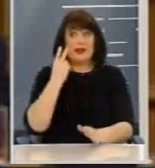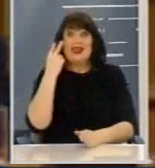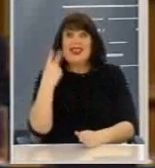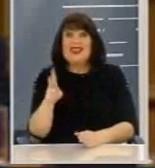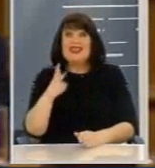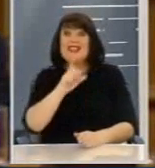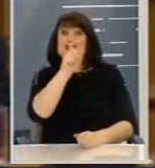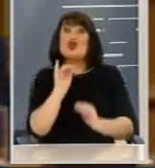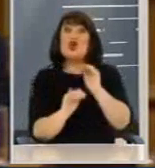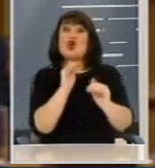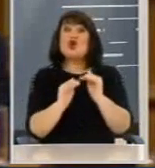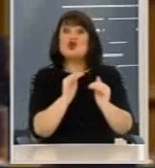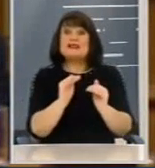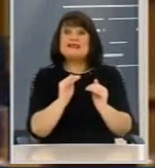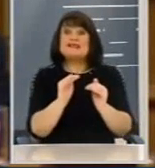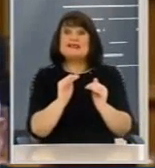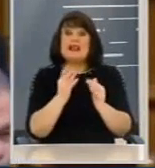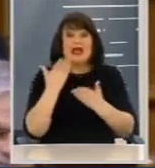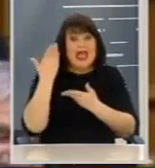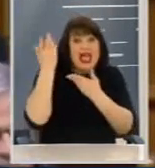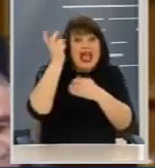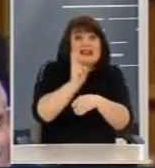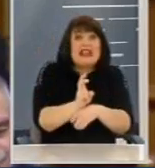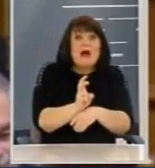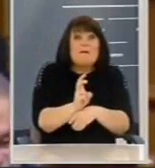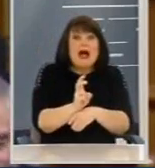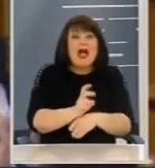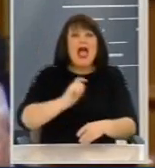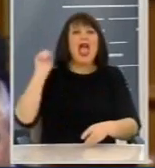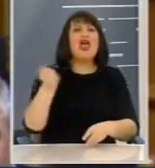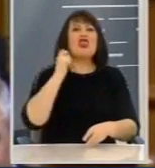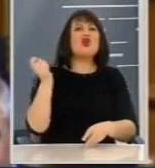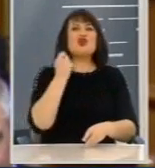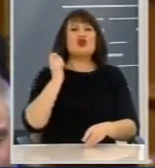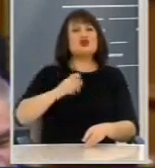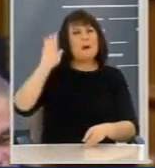σας ερωτήσεις για το τάμα του έθνους που τη μαζέψατε αρωνάρων.